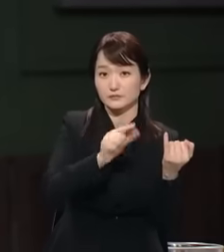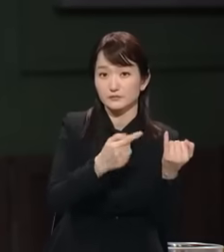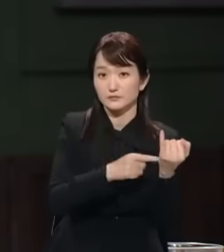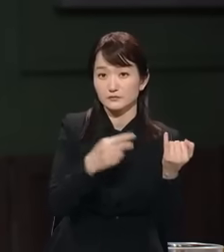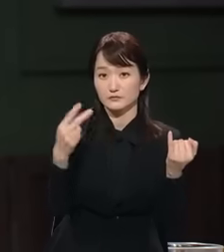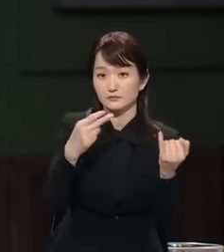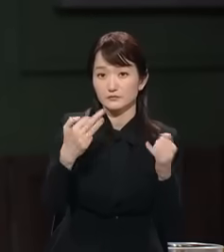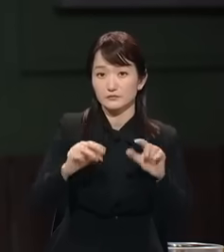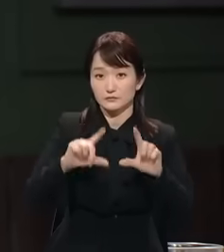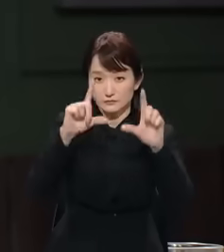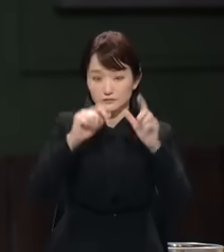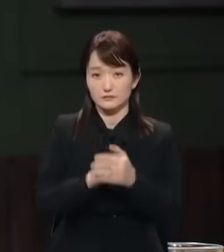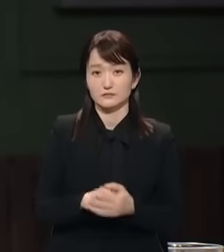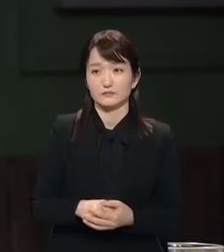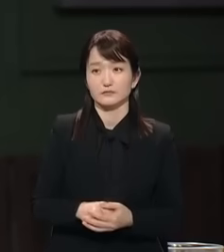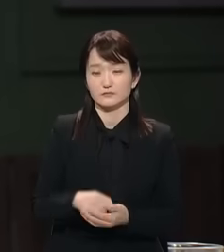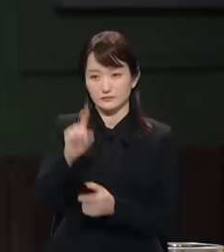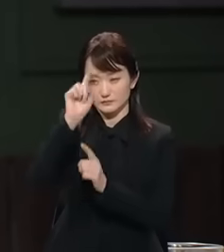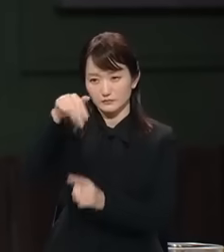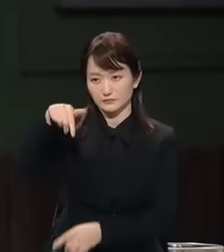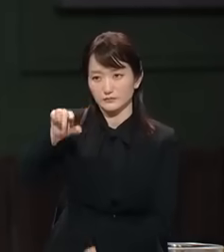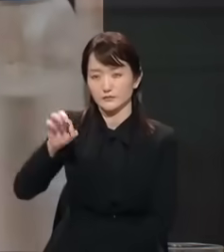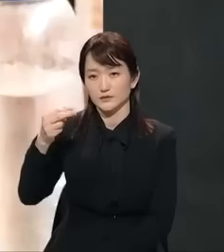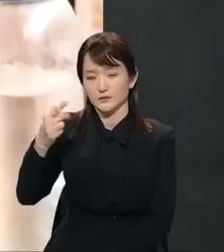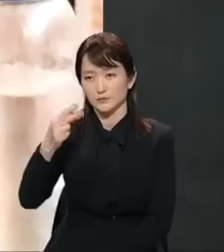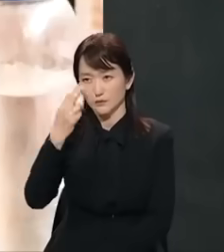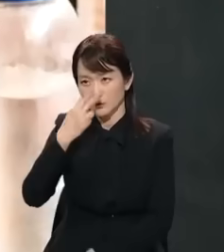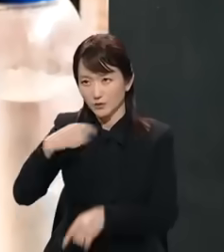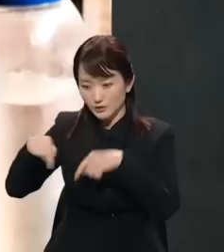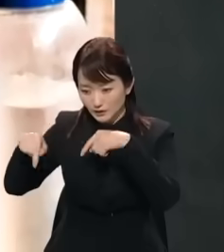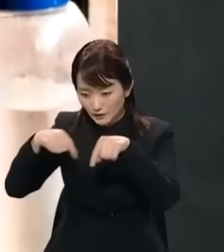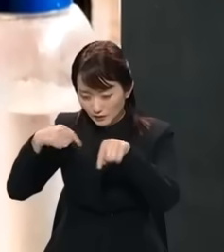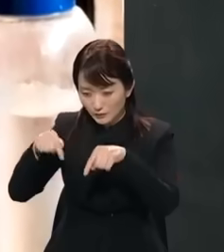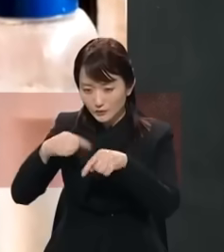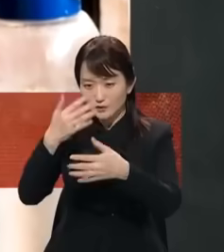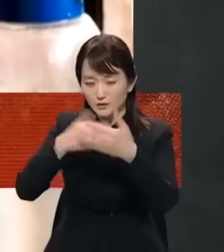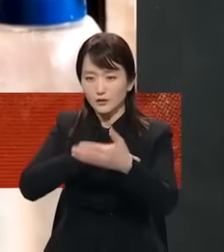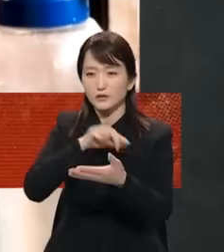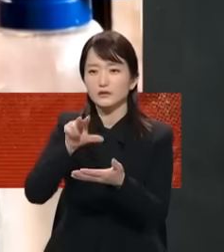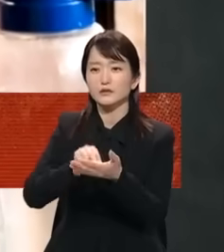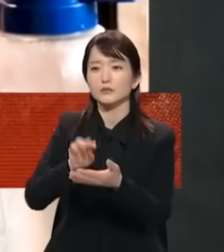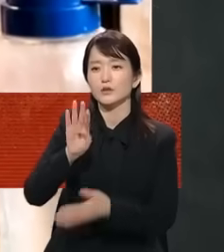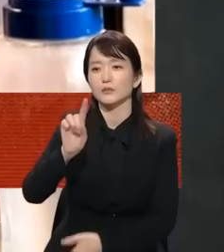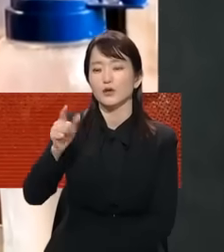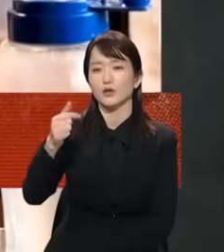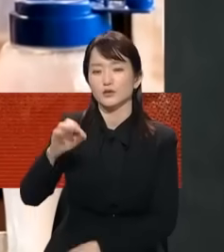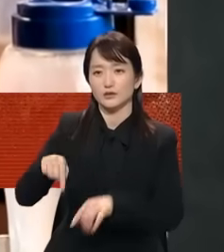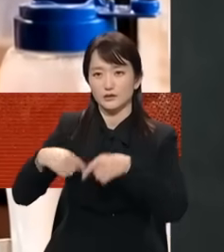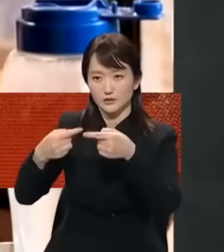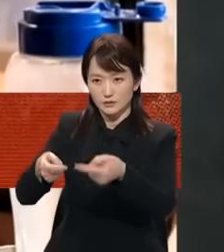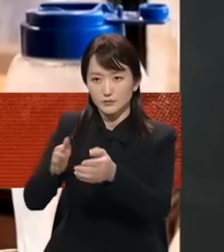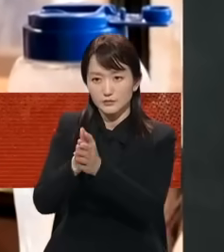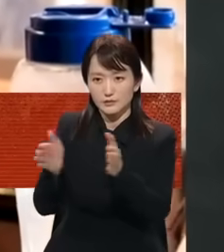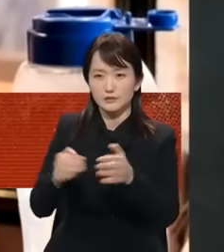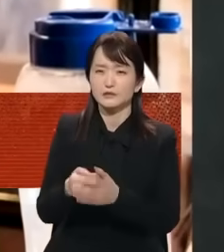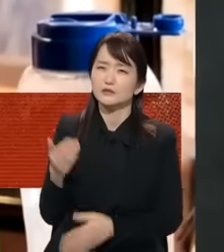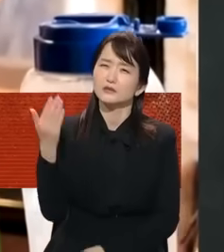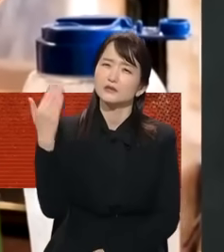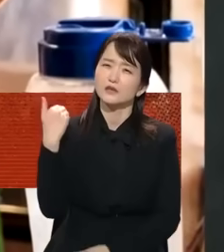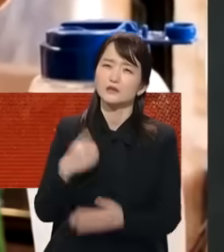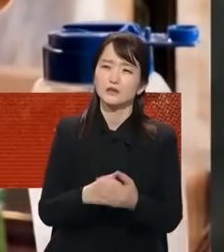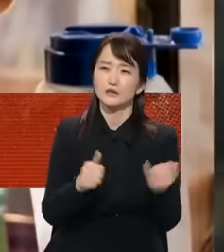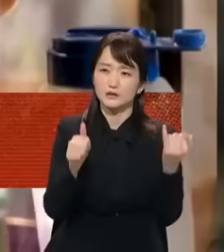2018년도에 이창동 감독의 영화 버닝으로 대뷔한 여성 배우입니다 그 이후에도 뭐 최근에는 드라마 웨딩 인파 서에 출연하기도